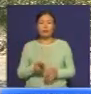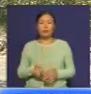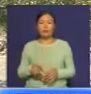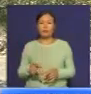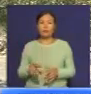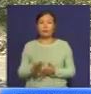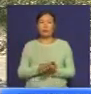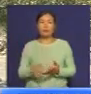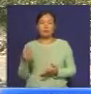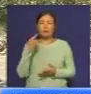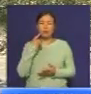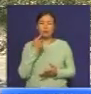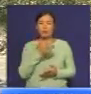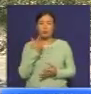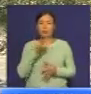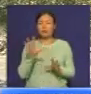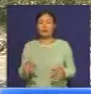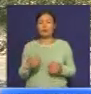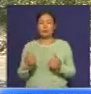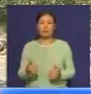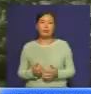өкінішім жоқ жұмысқа. Бәрі жақсы.